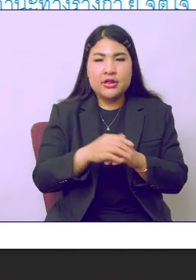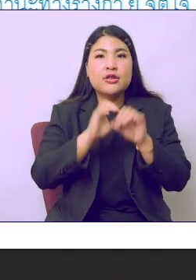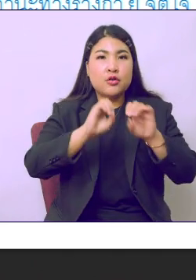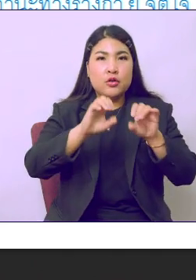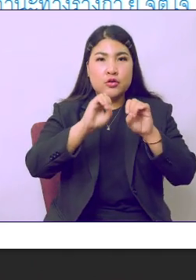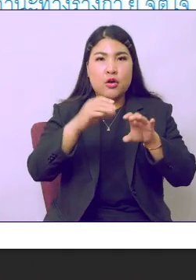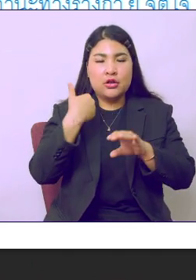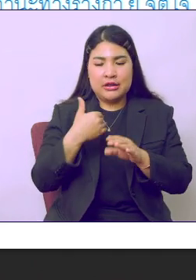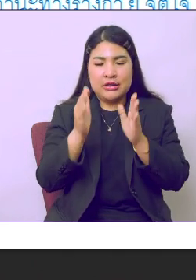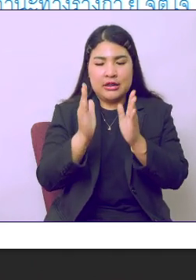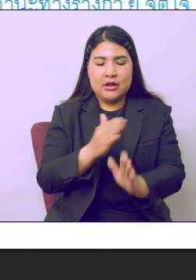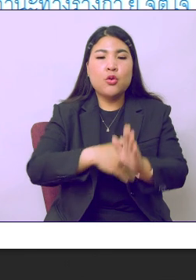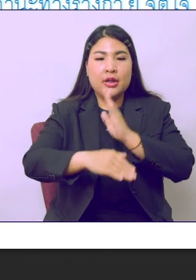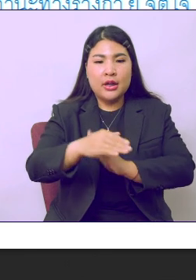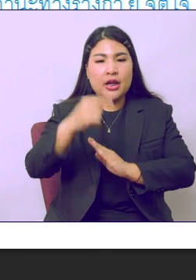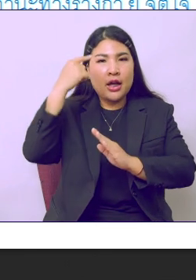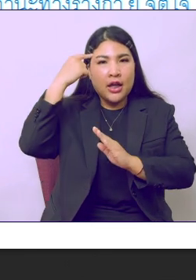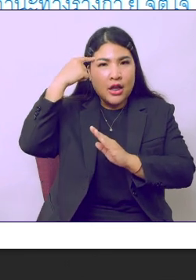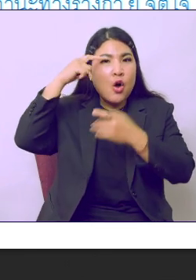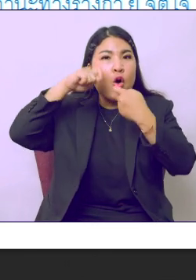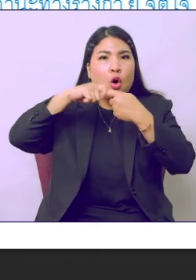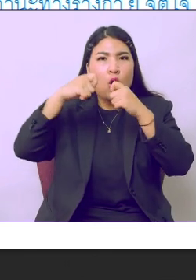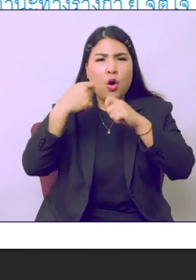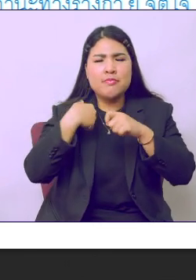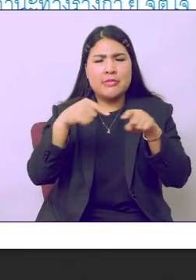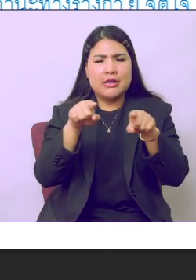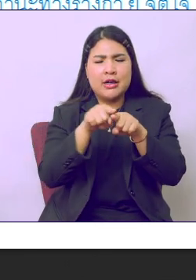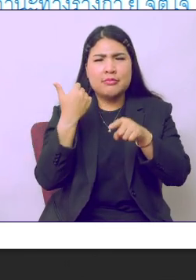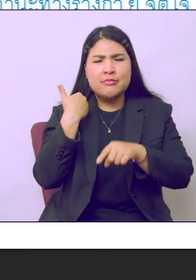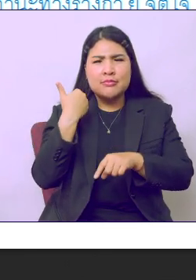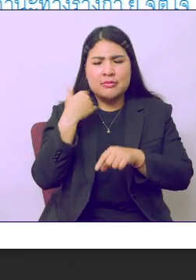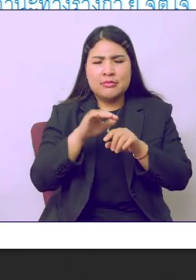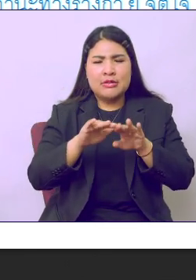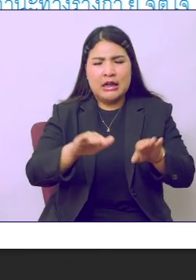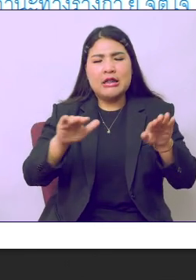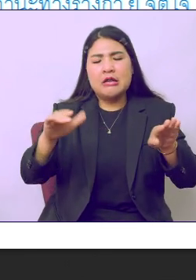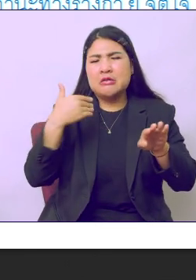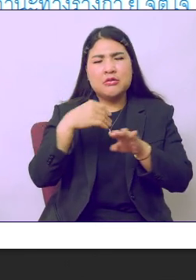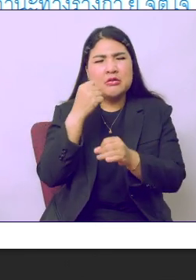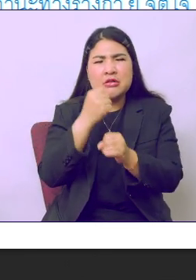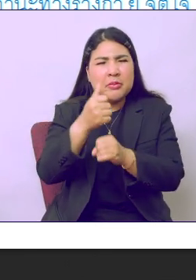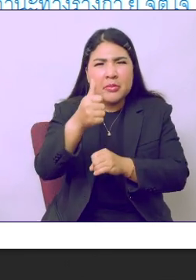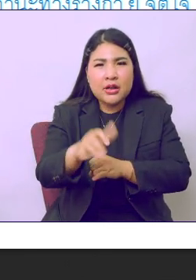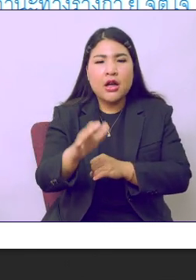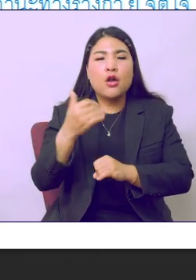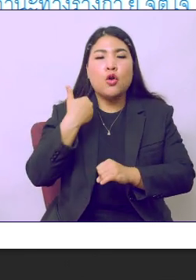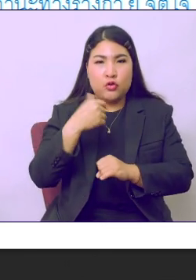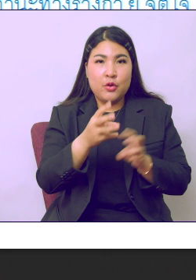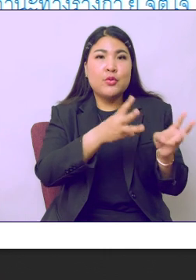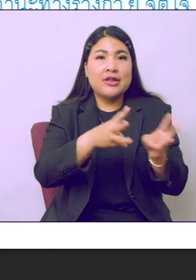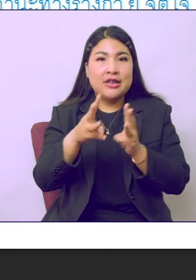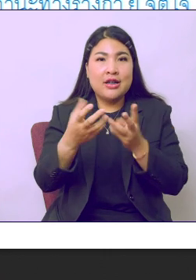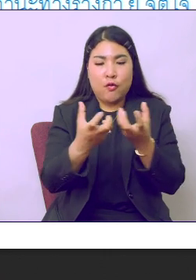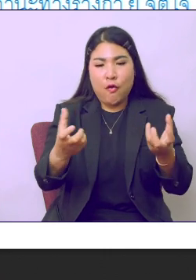หลักเทิอเนี่ยนะครับแล้วมีปัญหาว่าน้องทำไม่ค่อยได้ออกแรงไม่ค่อยได้พอเราใช้ใช้หลัก Applyเนี่ยแล้วเราก็ใช้